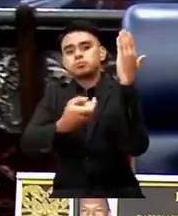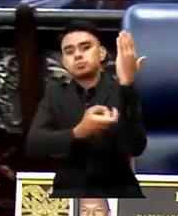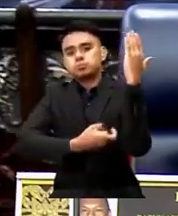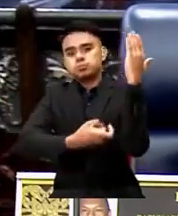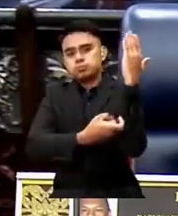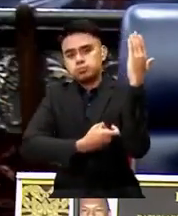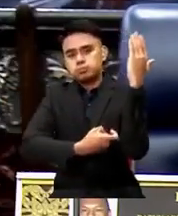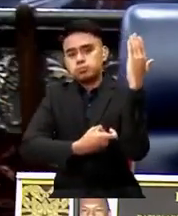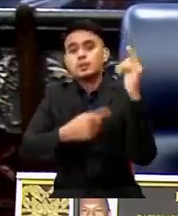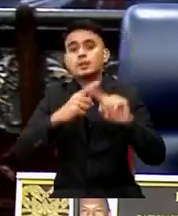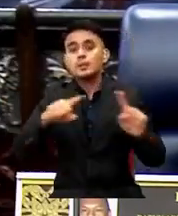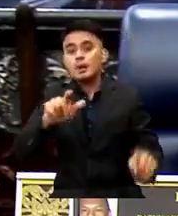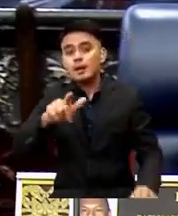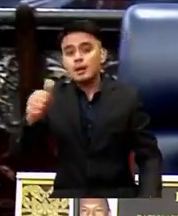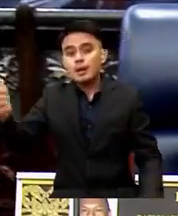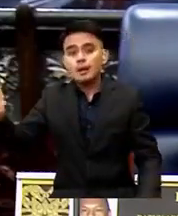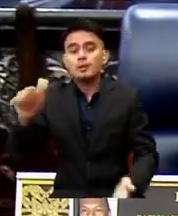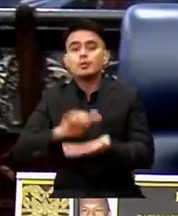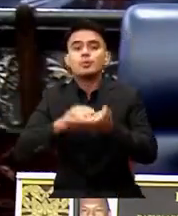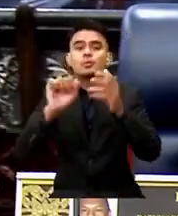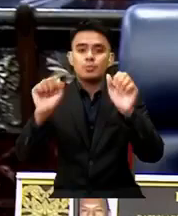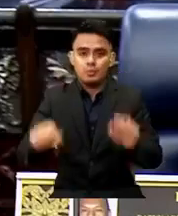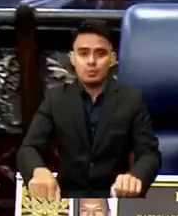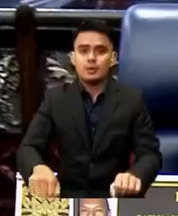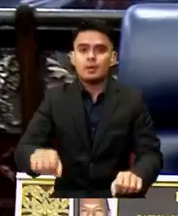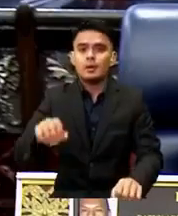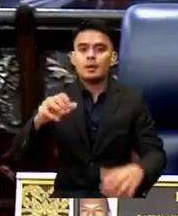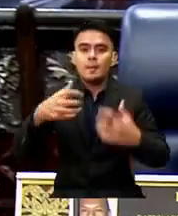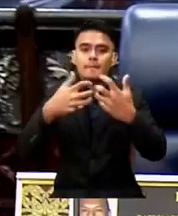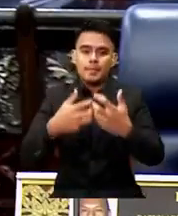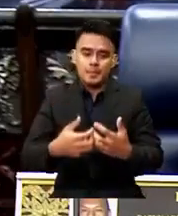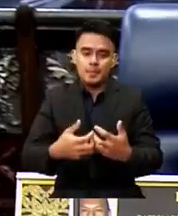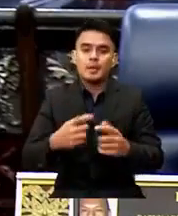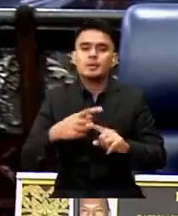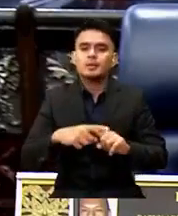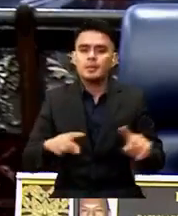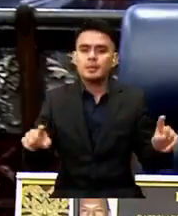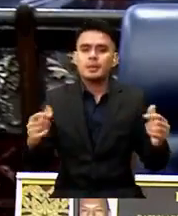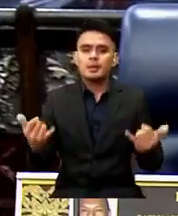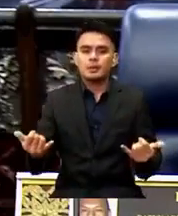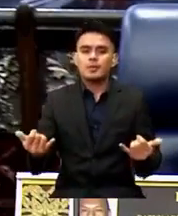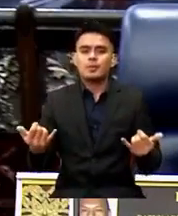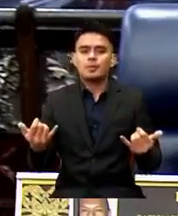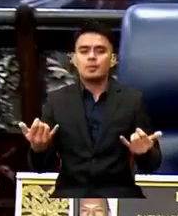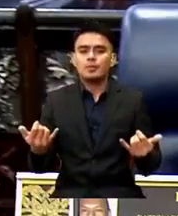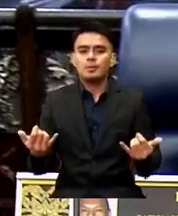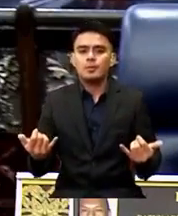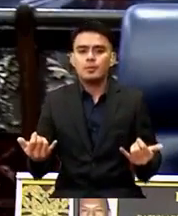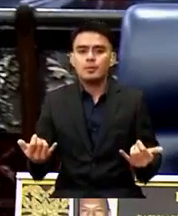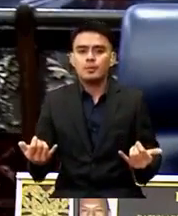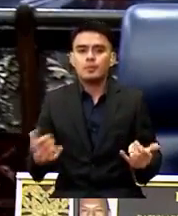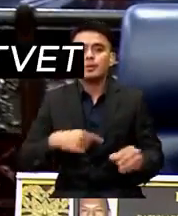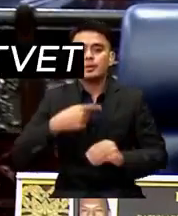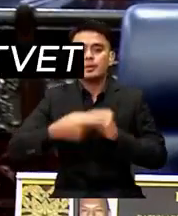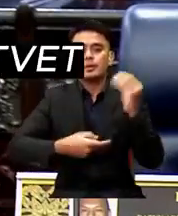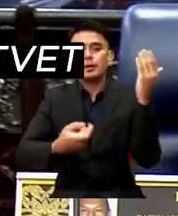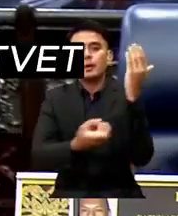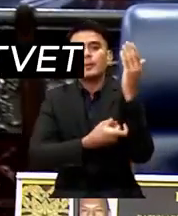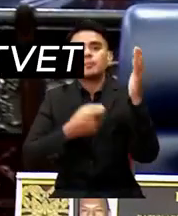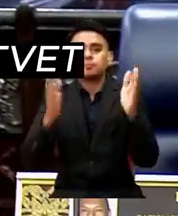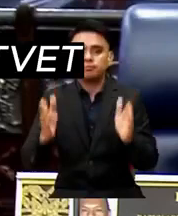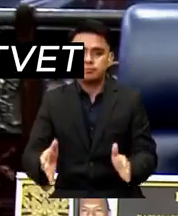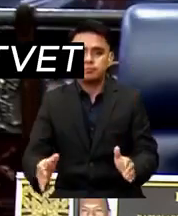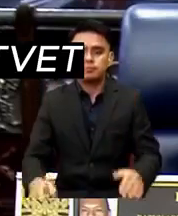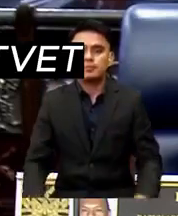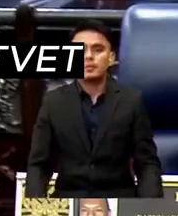mengutip buah. Yang lain-lain ini semua kita boleh buat mechanization. Cuma yang short ini adalah meraih buah yang kita nak. Jadi sebab